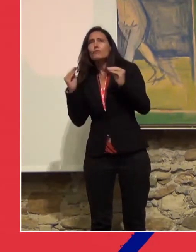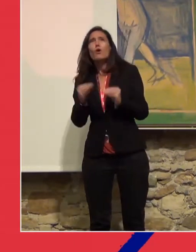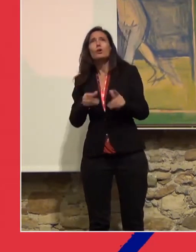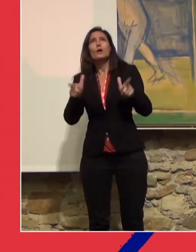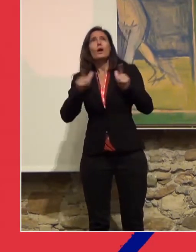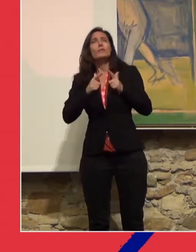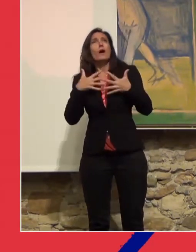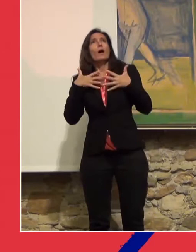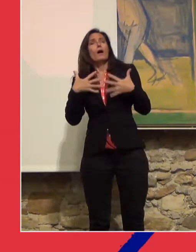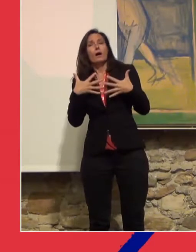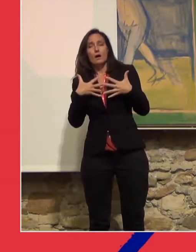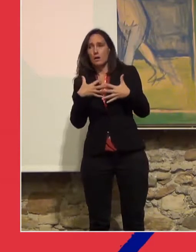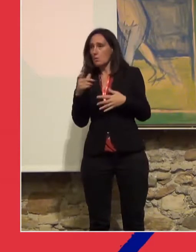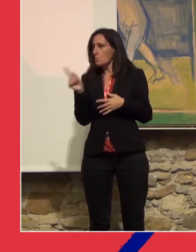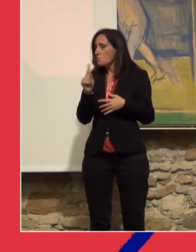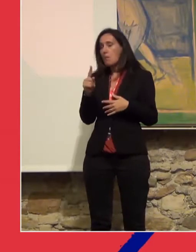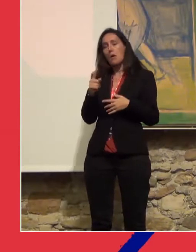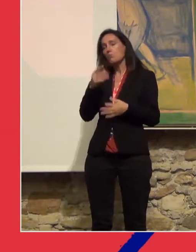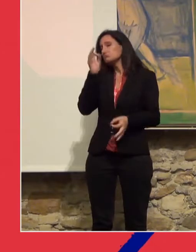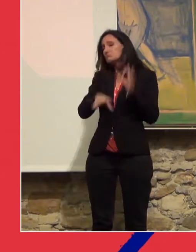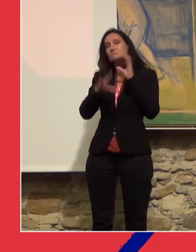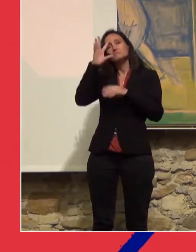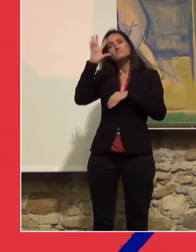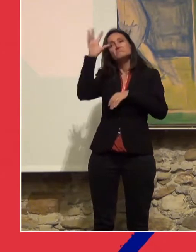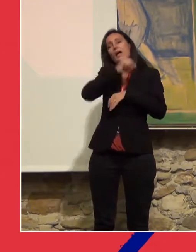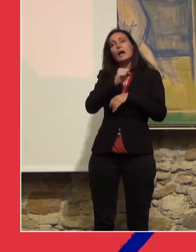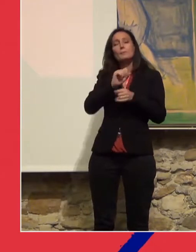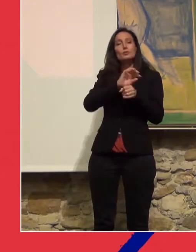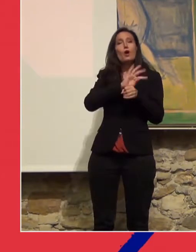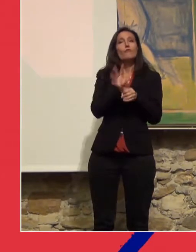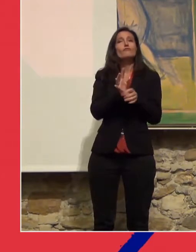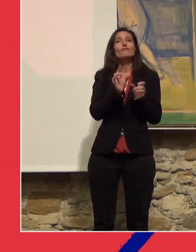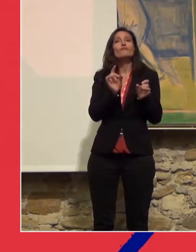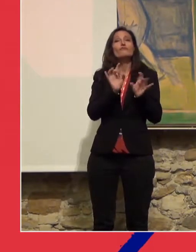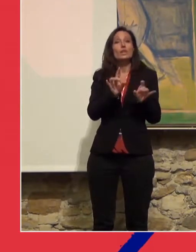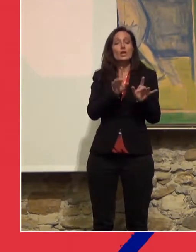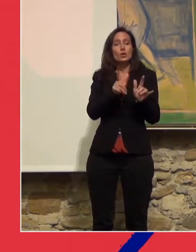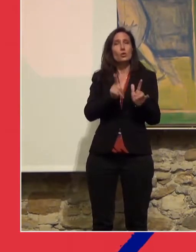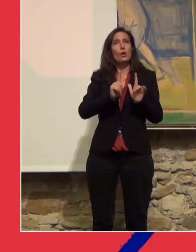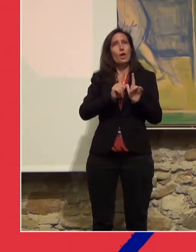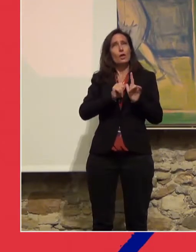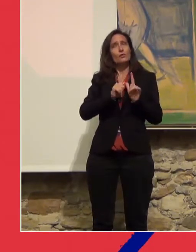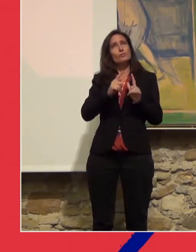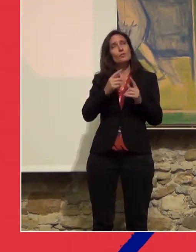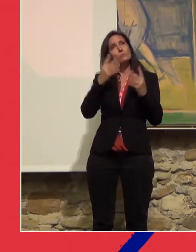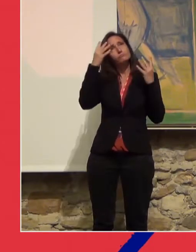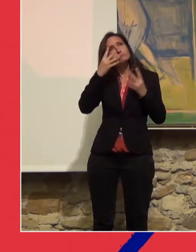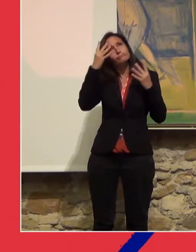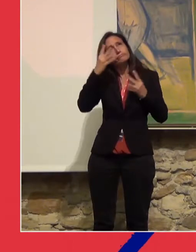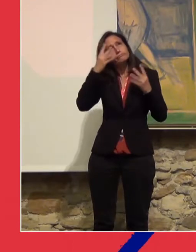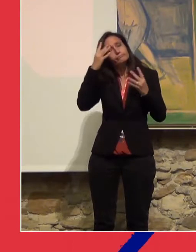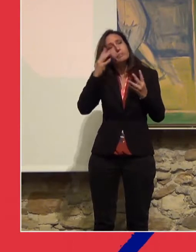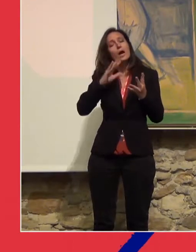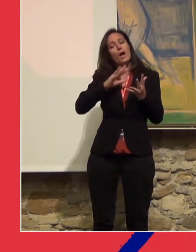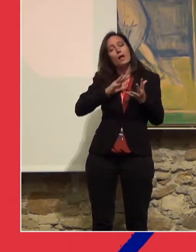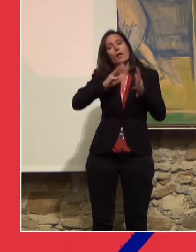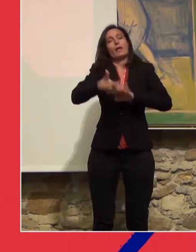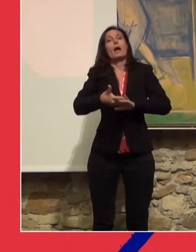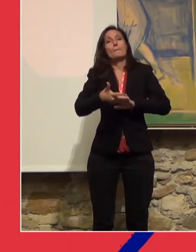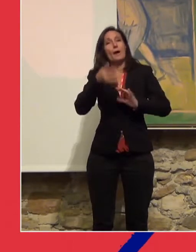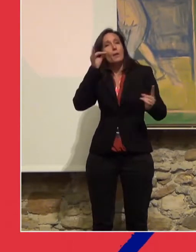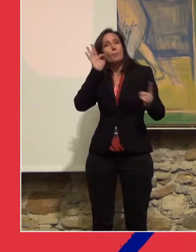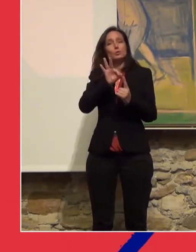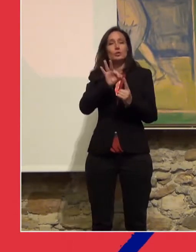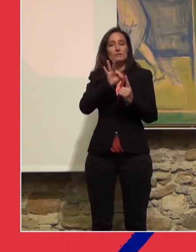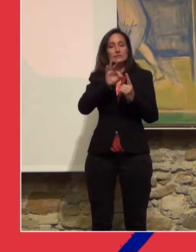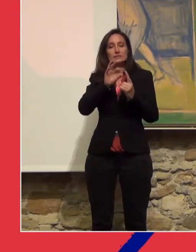il virus era l'occasione per ripensare alle certezze che ci hanno fatto credere di essere i padroni del mondo. L'epidemia è un